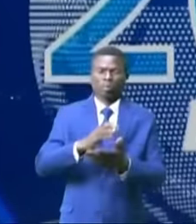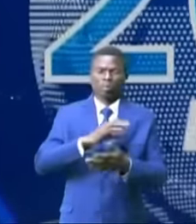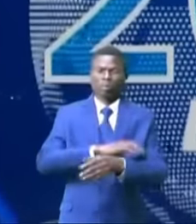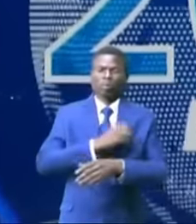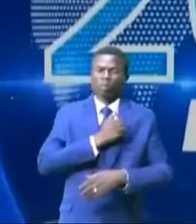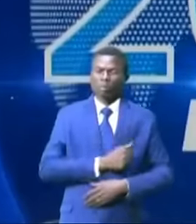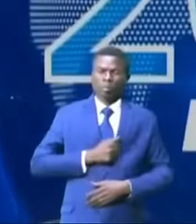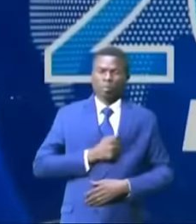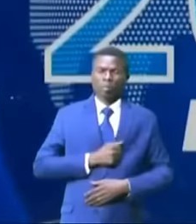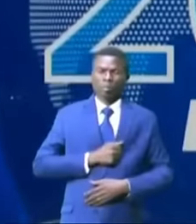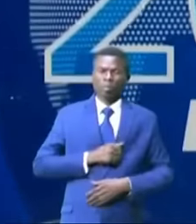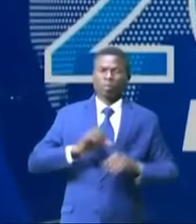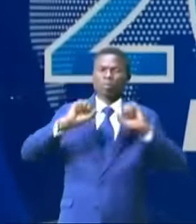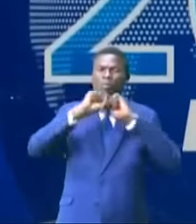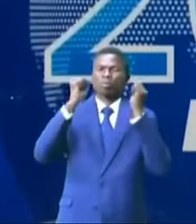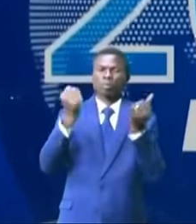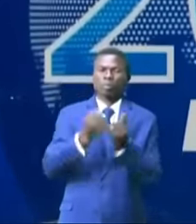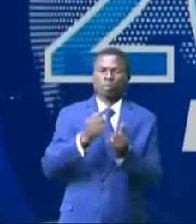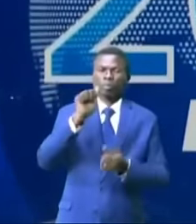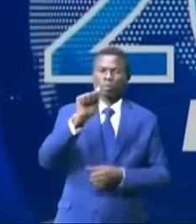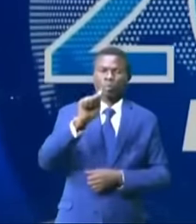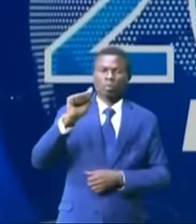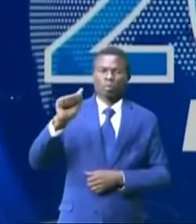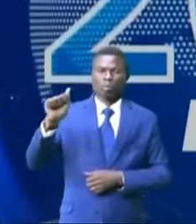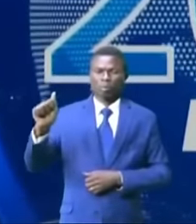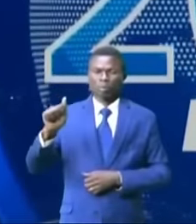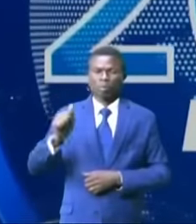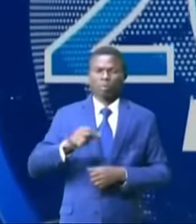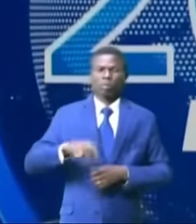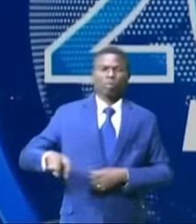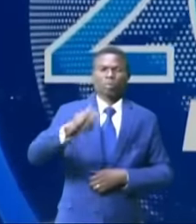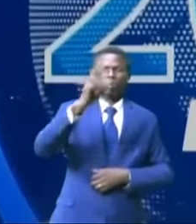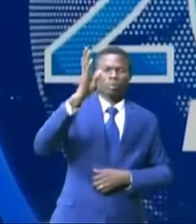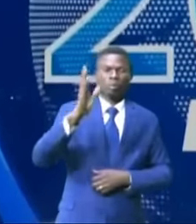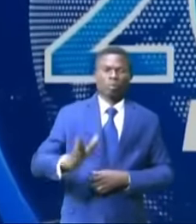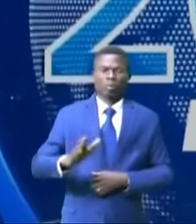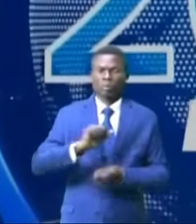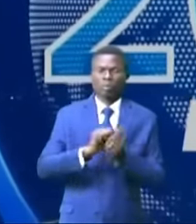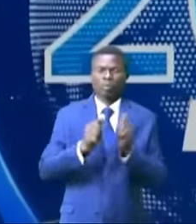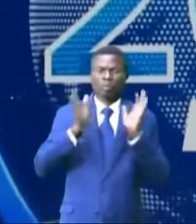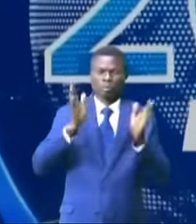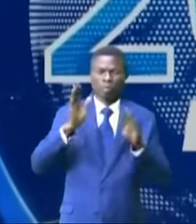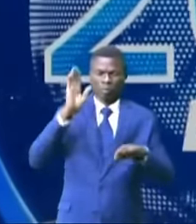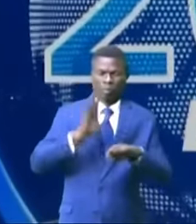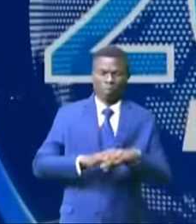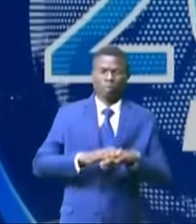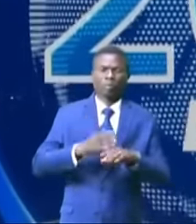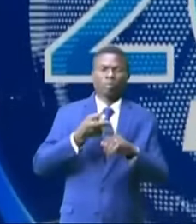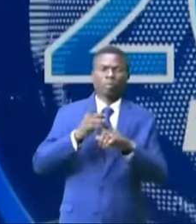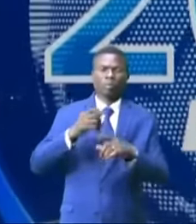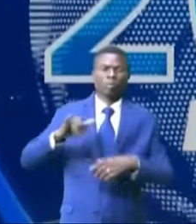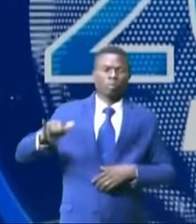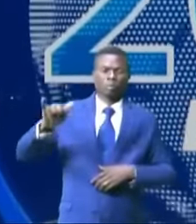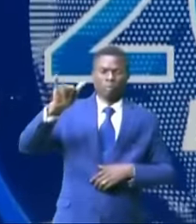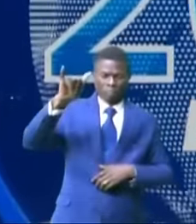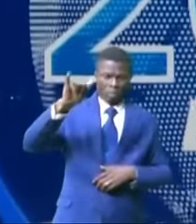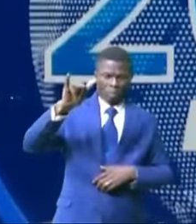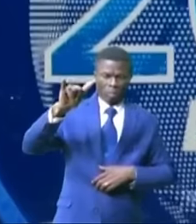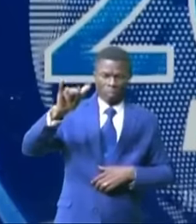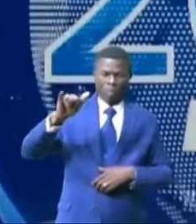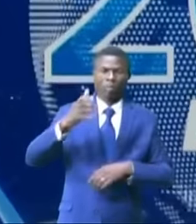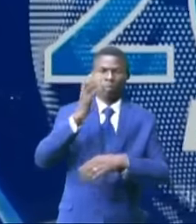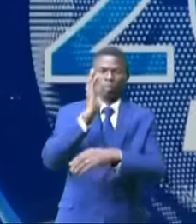regrets à la compagnie CAA et aux passagers pour le désagrément subi. Le conseil d'administration de la RVA